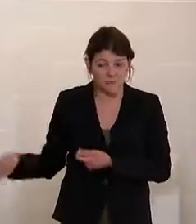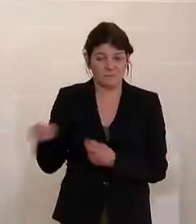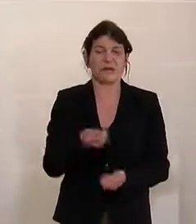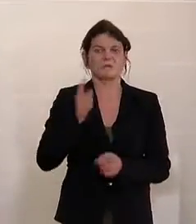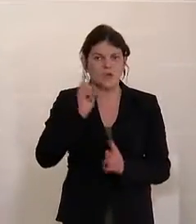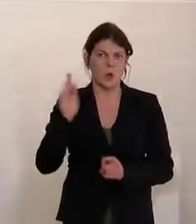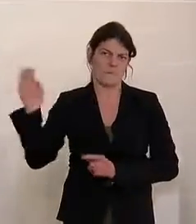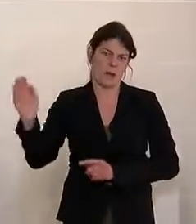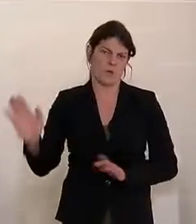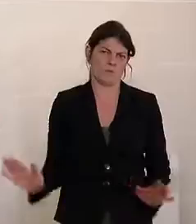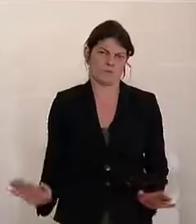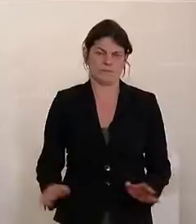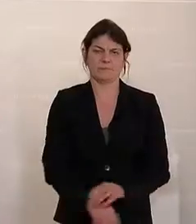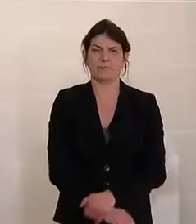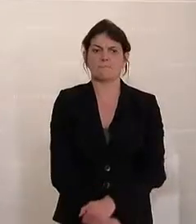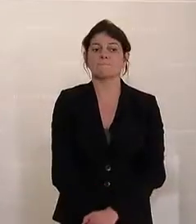belohnt werden.